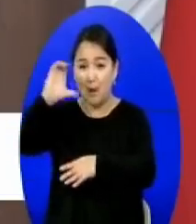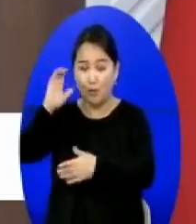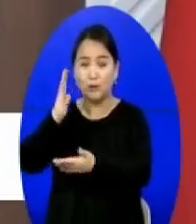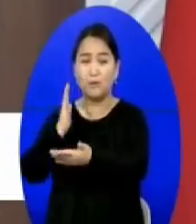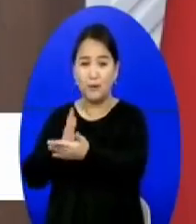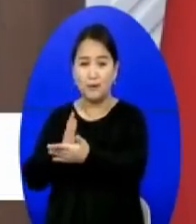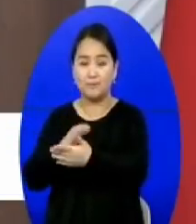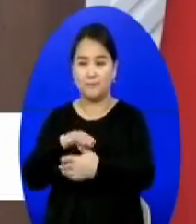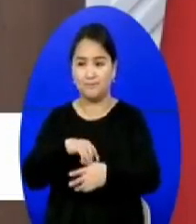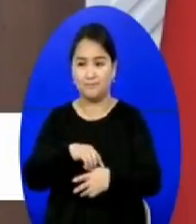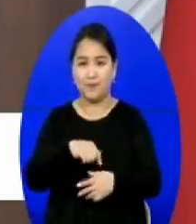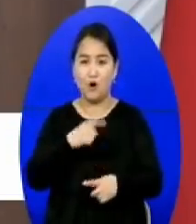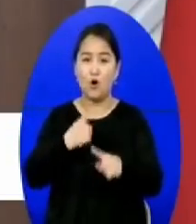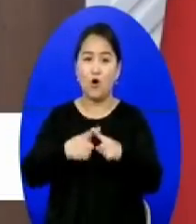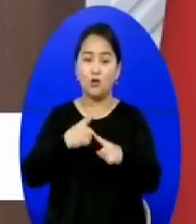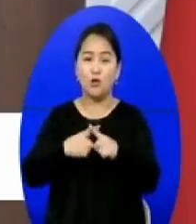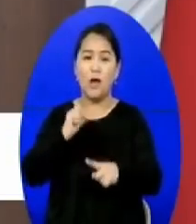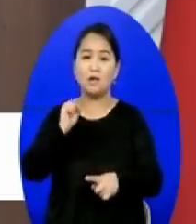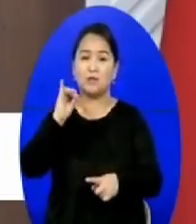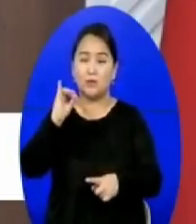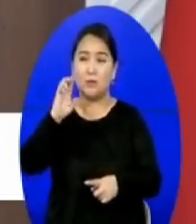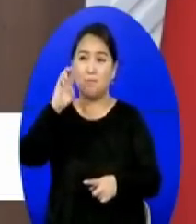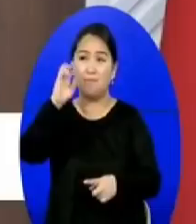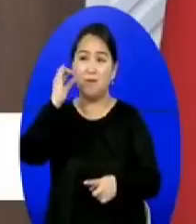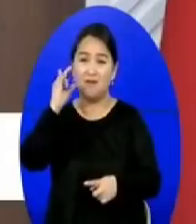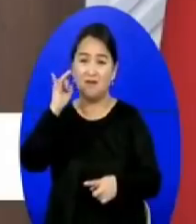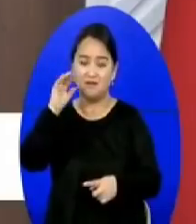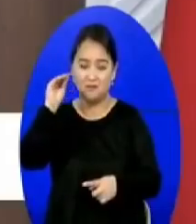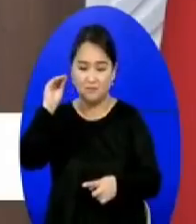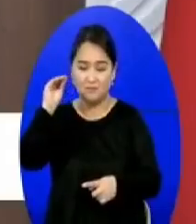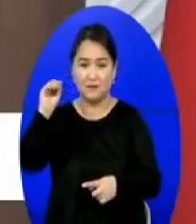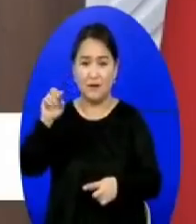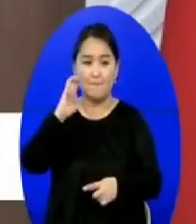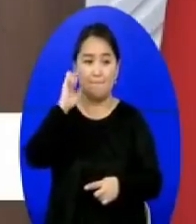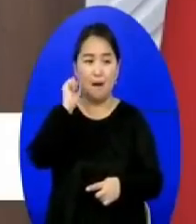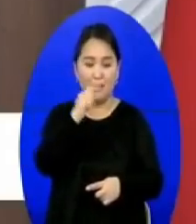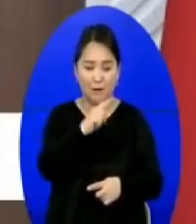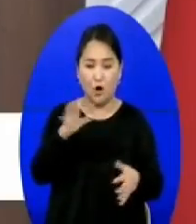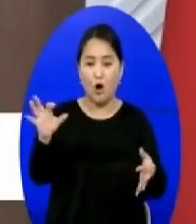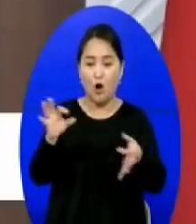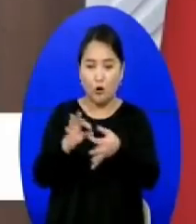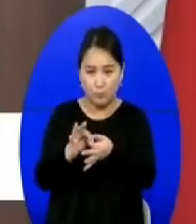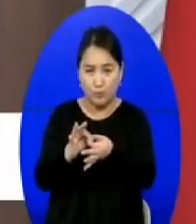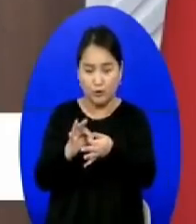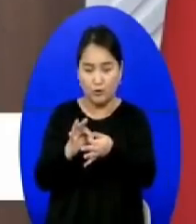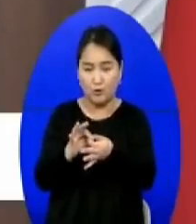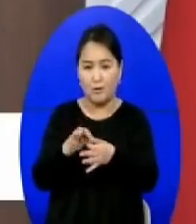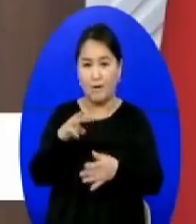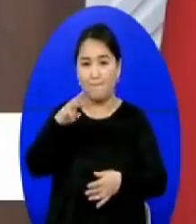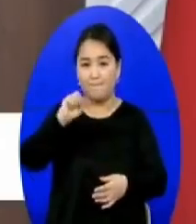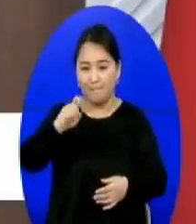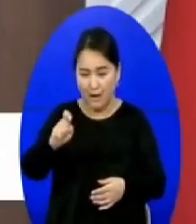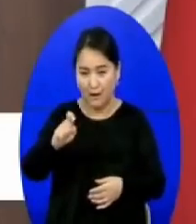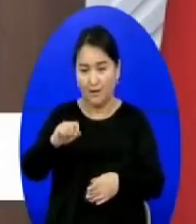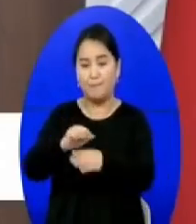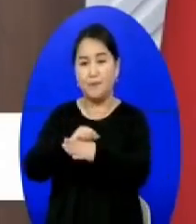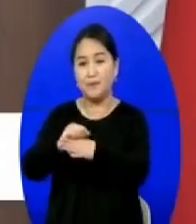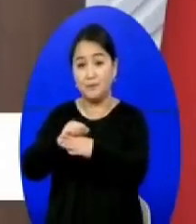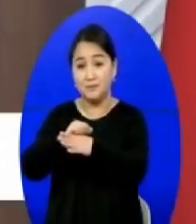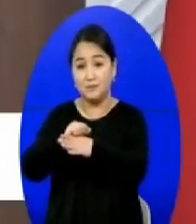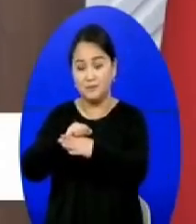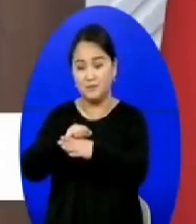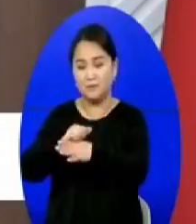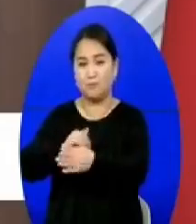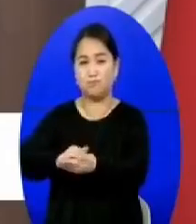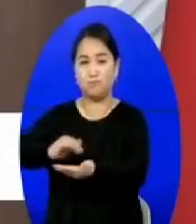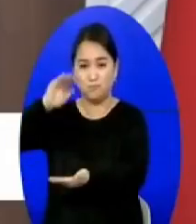аж ахуйн биржээр дамжуулж хөдөө аж ахуйн бирж Аржиан банкаар бас 3 аж ахуйн нэгжээр мах мах бэлтжээ. За 4-д